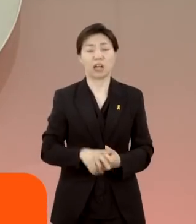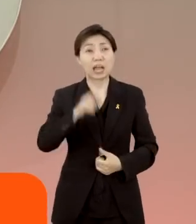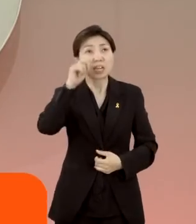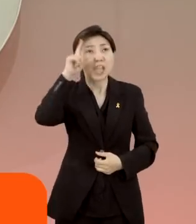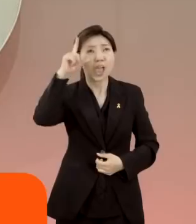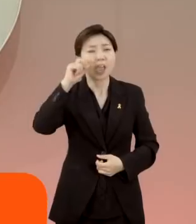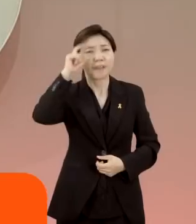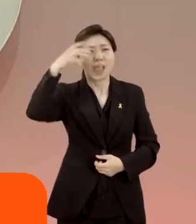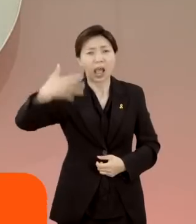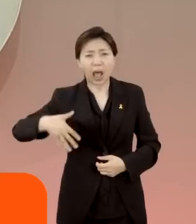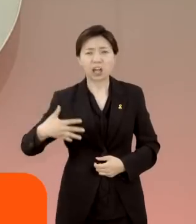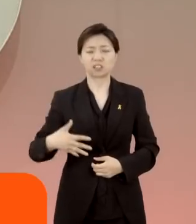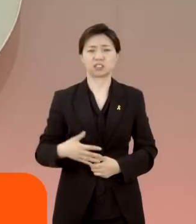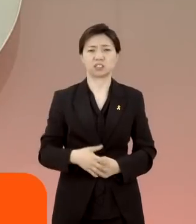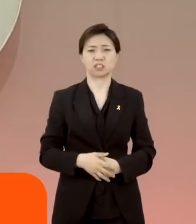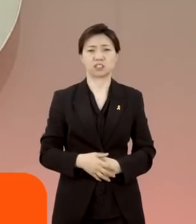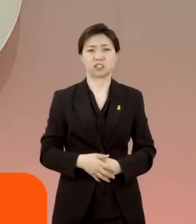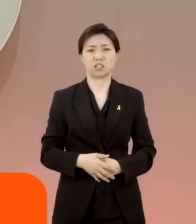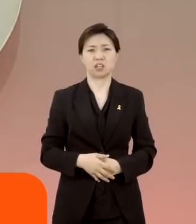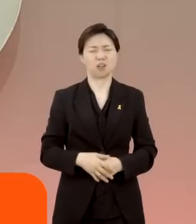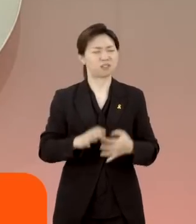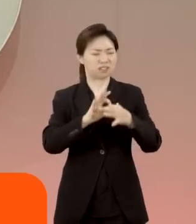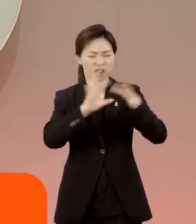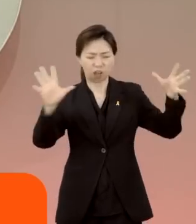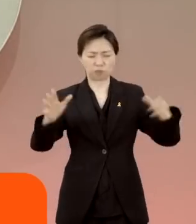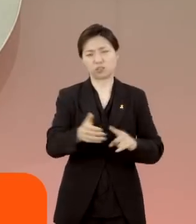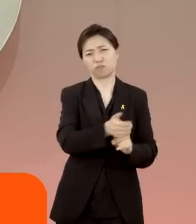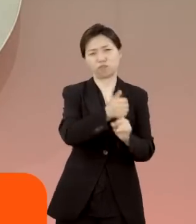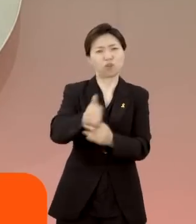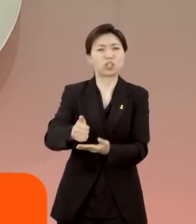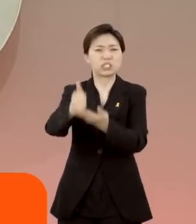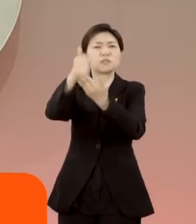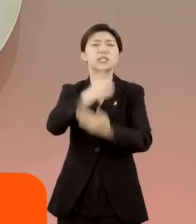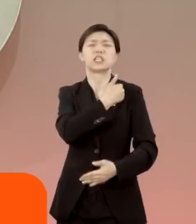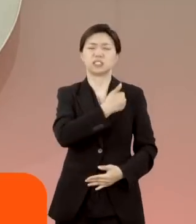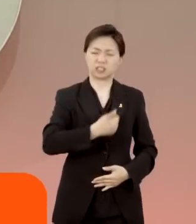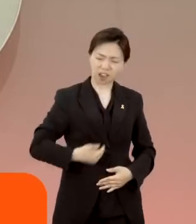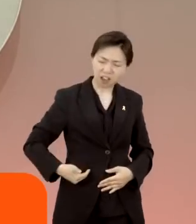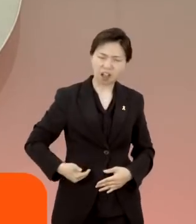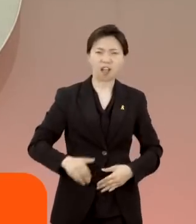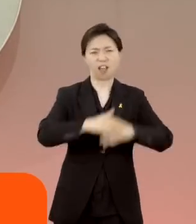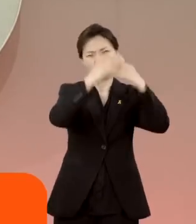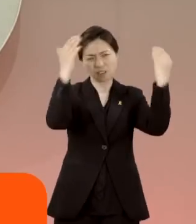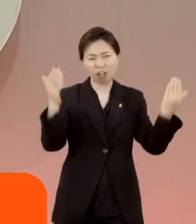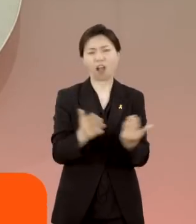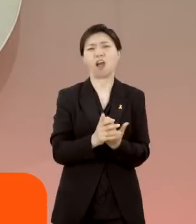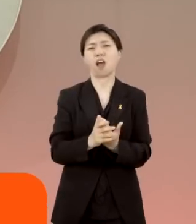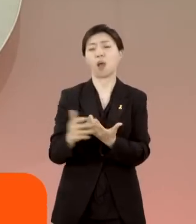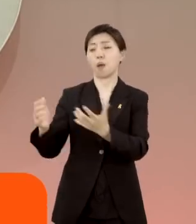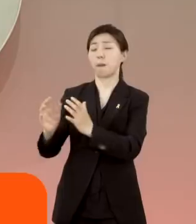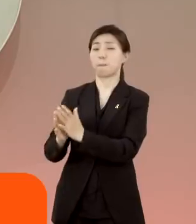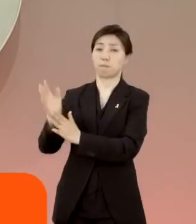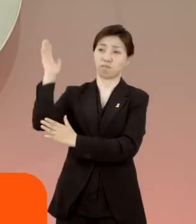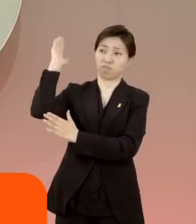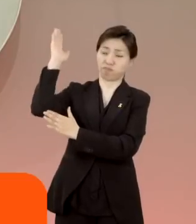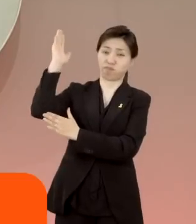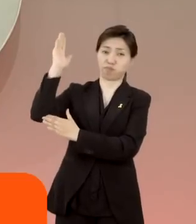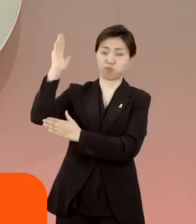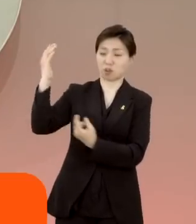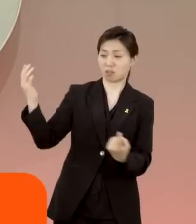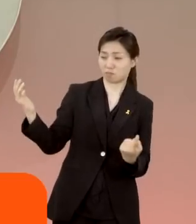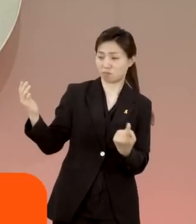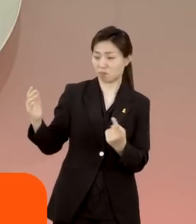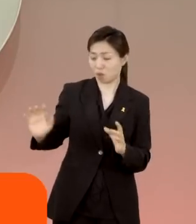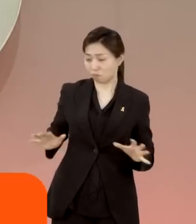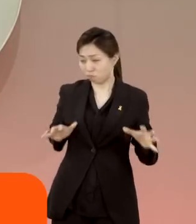그냥 깨닫건 못 깨달았건 그냥 우리 부처님의 제자들 우리 비구스님들은 대중